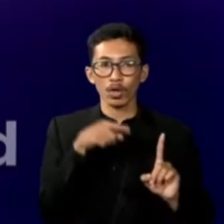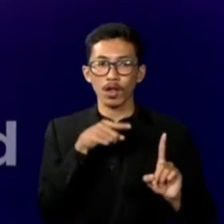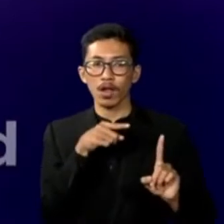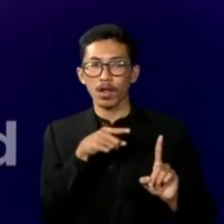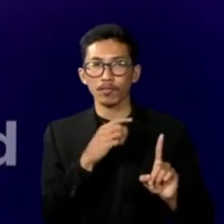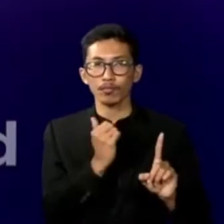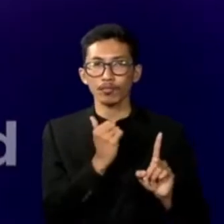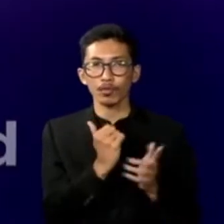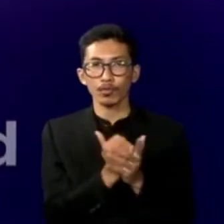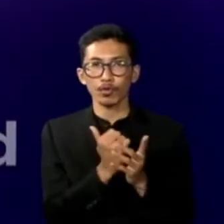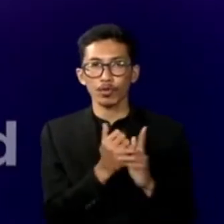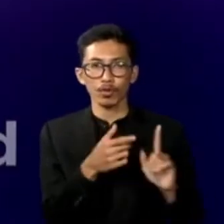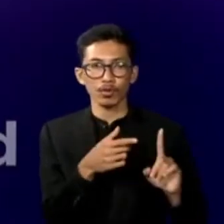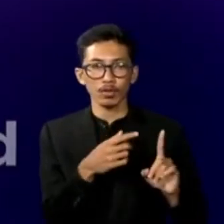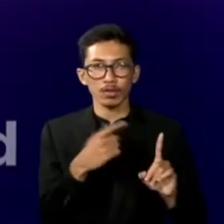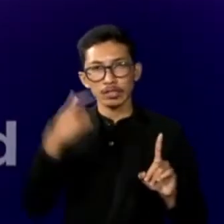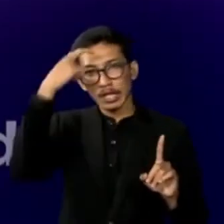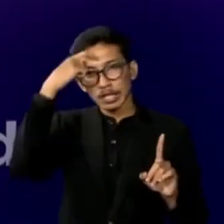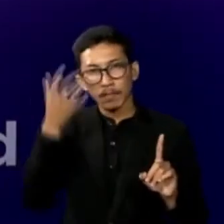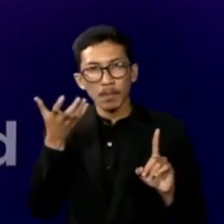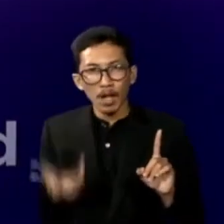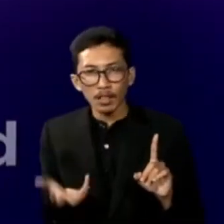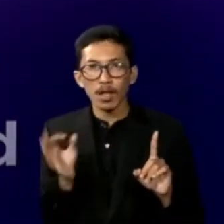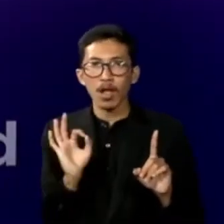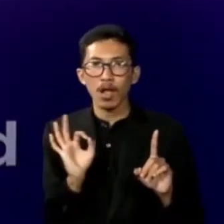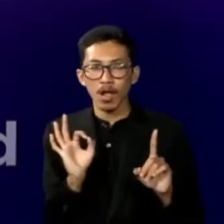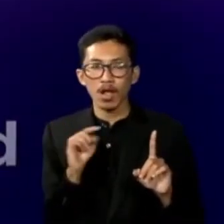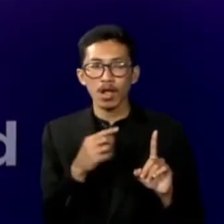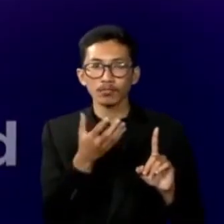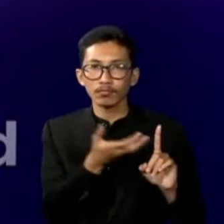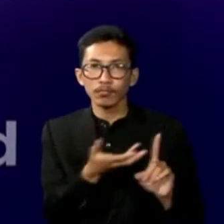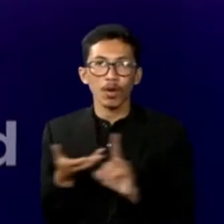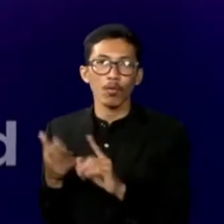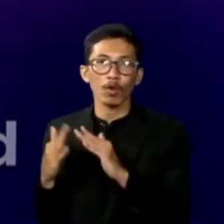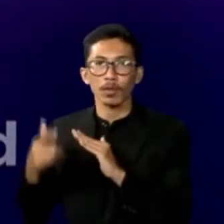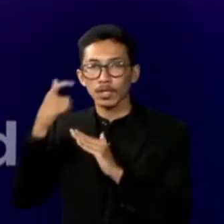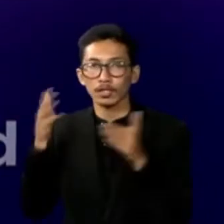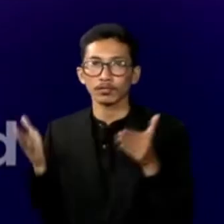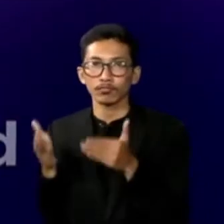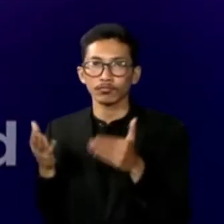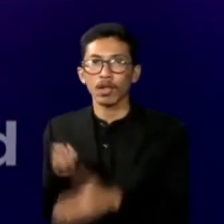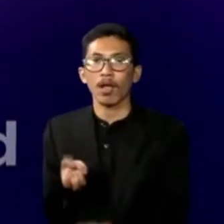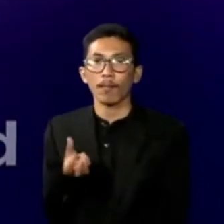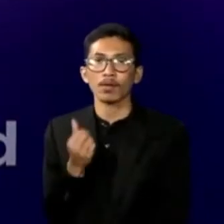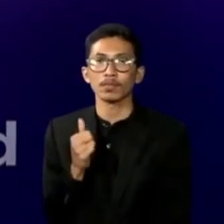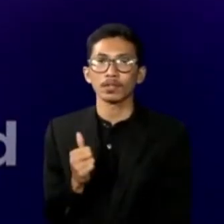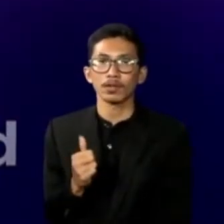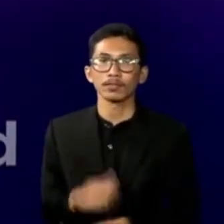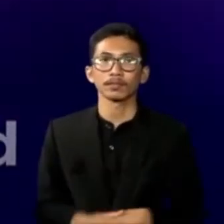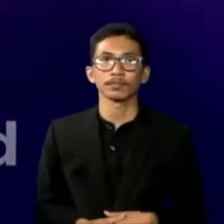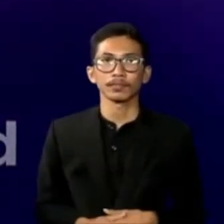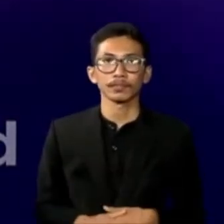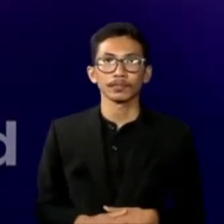awal artinya tidak berat maka penyembuhannya jauh lebih mudah dan efektif efisien baik jadi ini